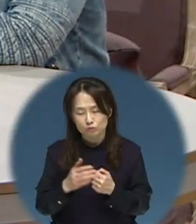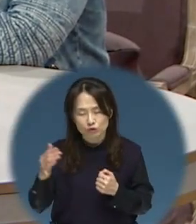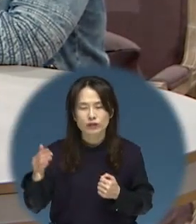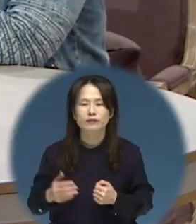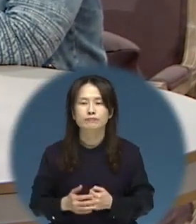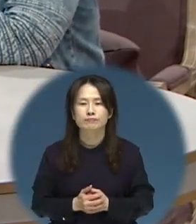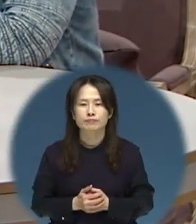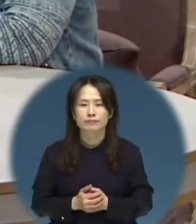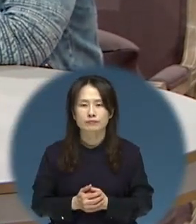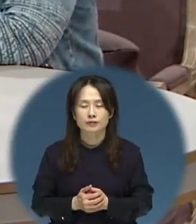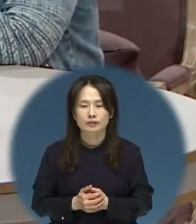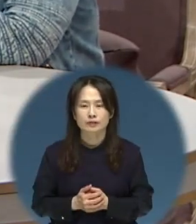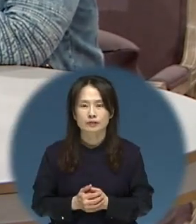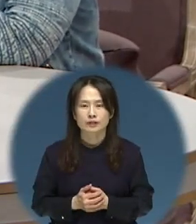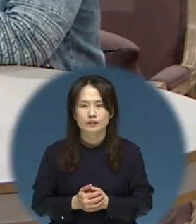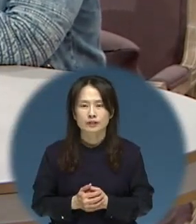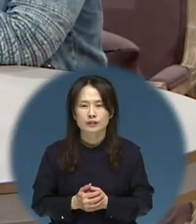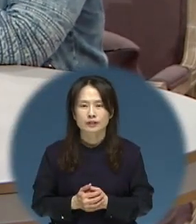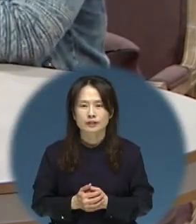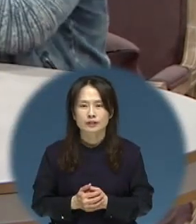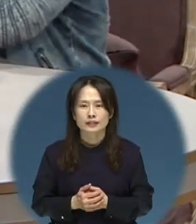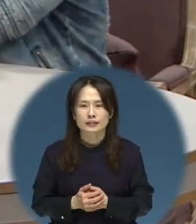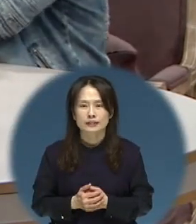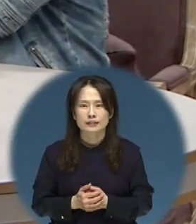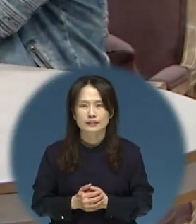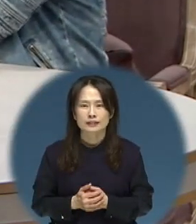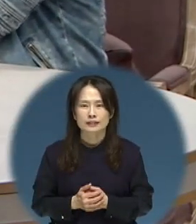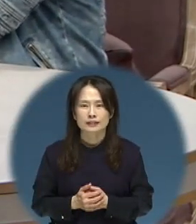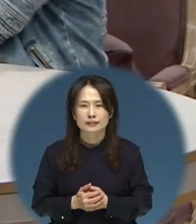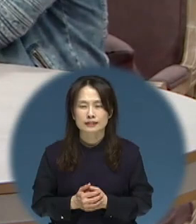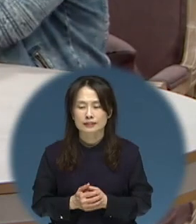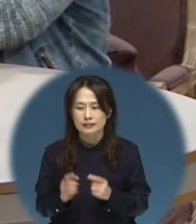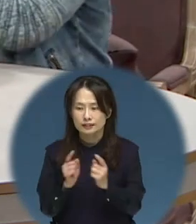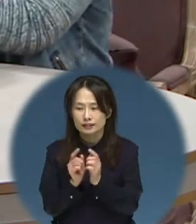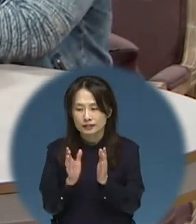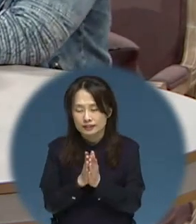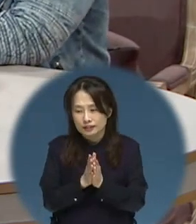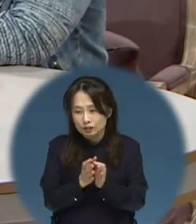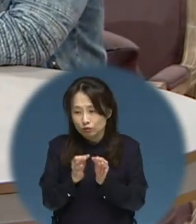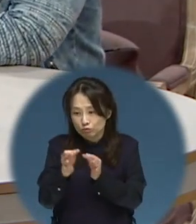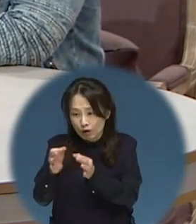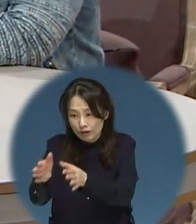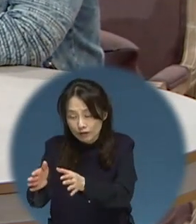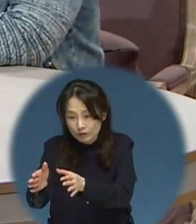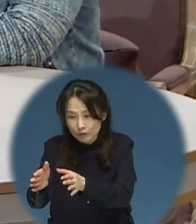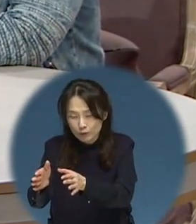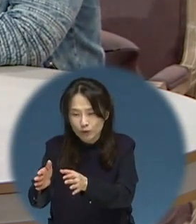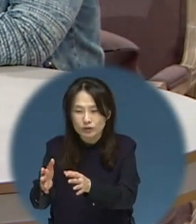줄이고자 유통 과정을 줄였고요. 유통 과정이라 하면 직접 후원한 돈이 아이들 현장 사업에